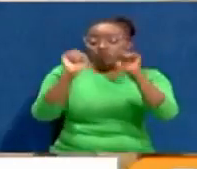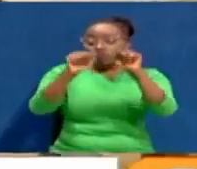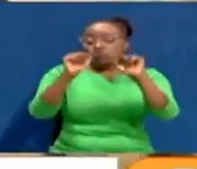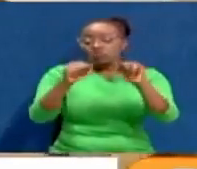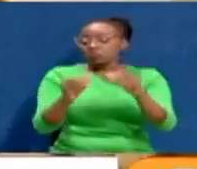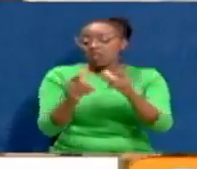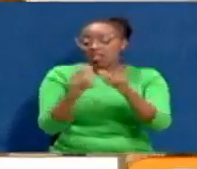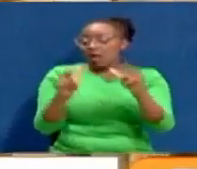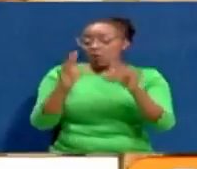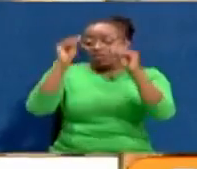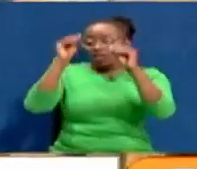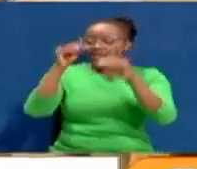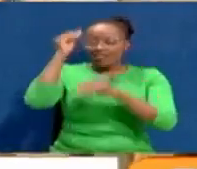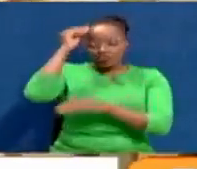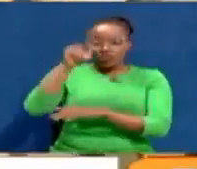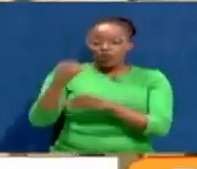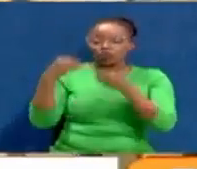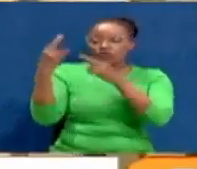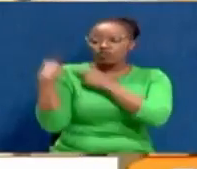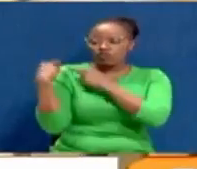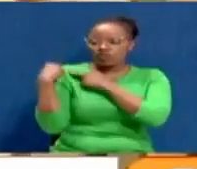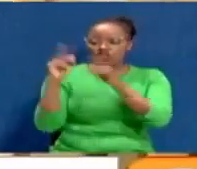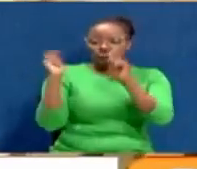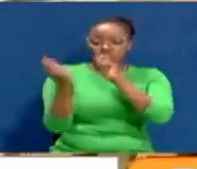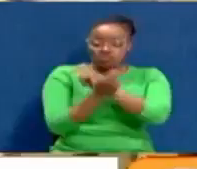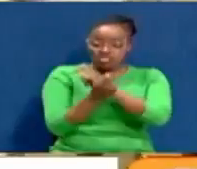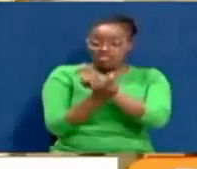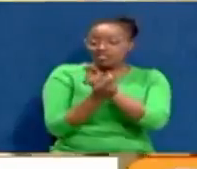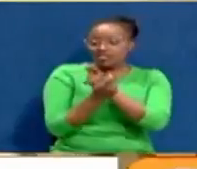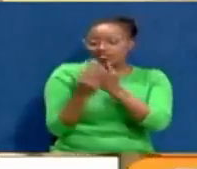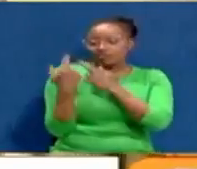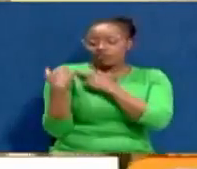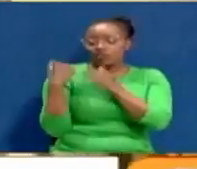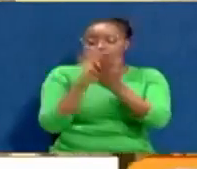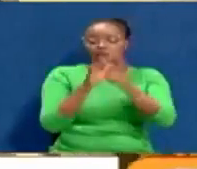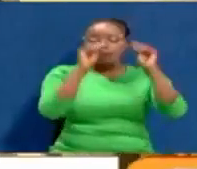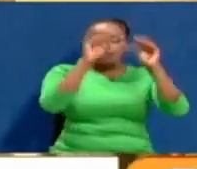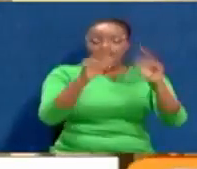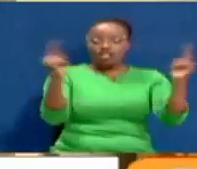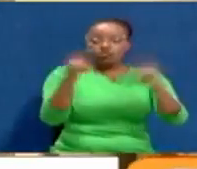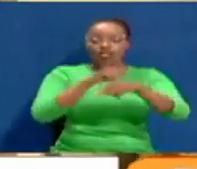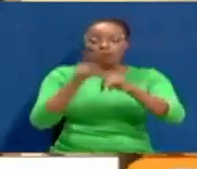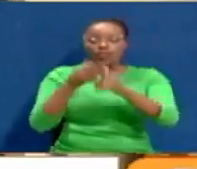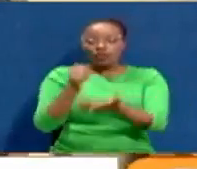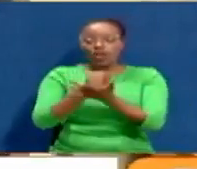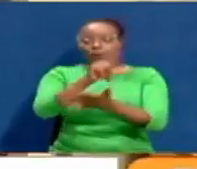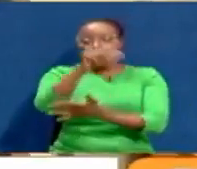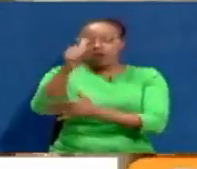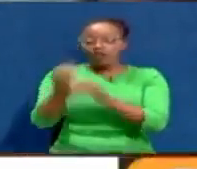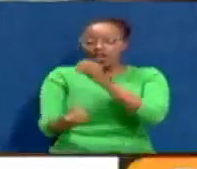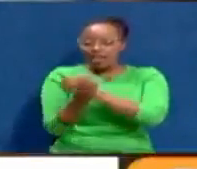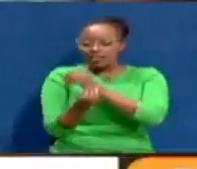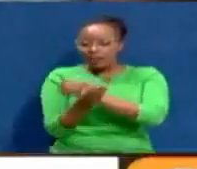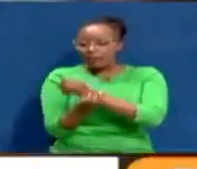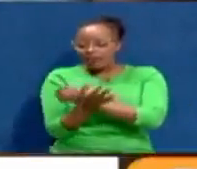mpa mwanafunzi jukumu, yani mnabadilishana majukumu na mwanafunzi, yeye anakuwa mwalimu kwa wakati fulani, mnasaidiana,